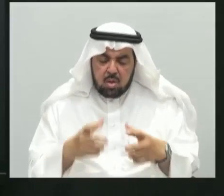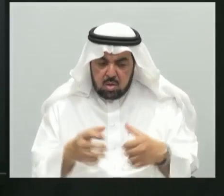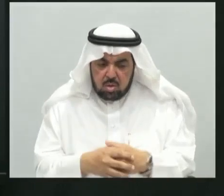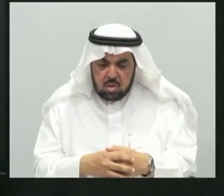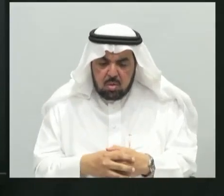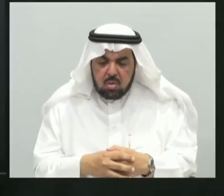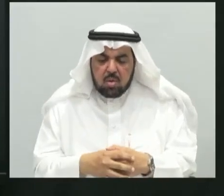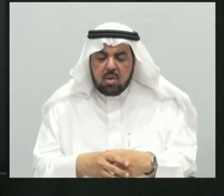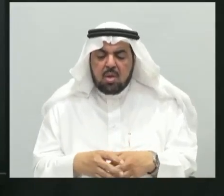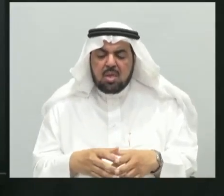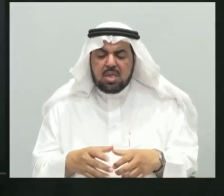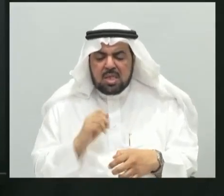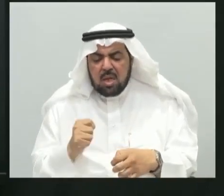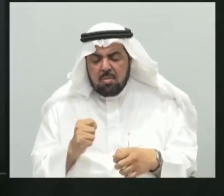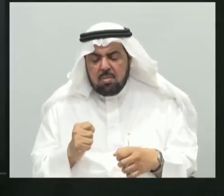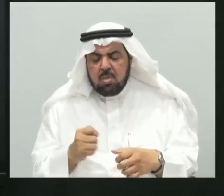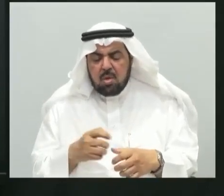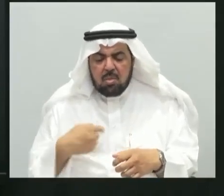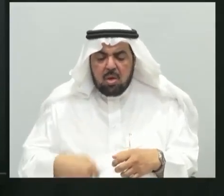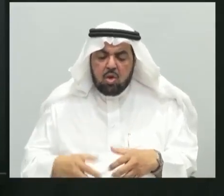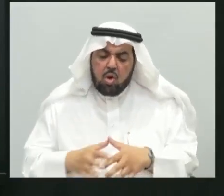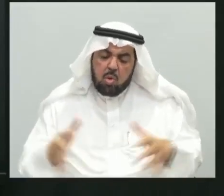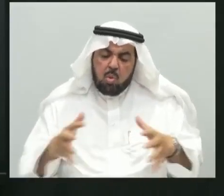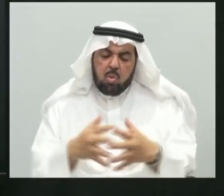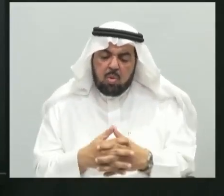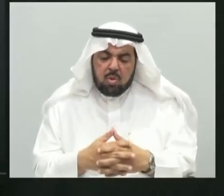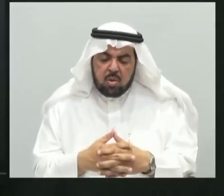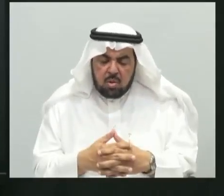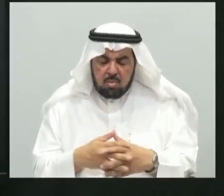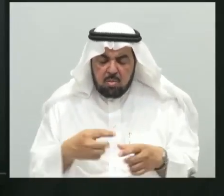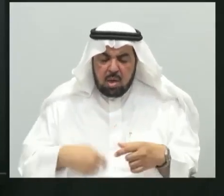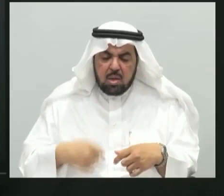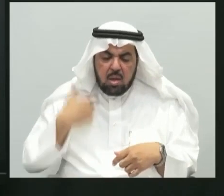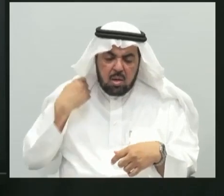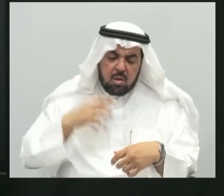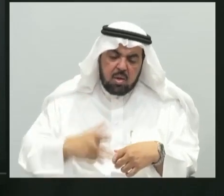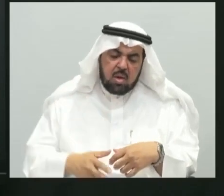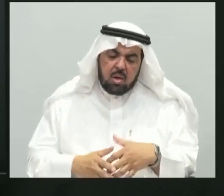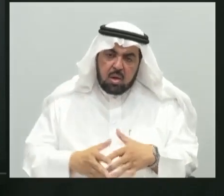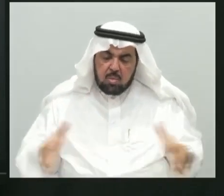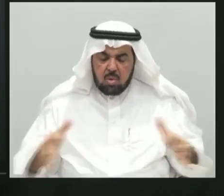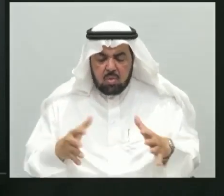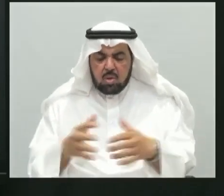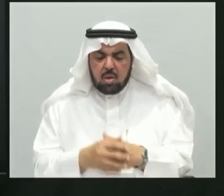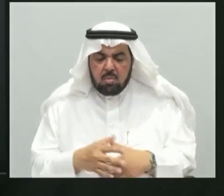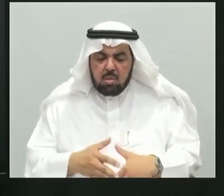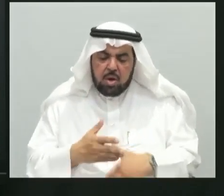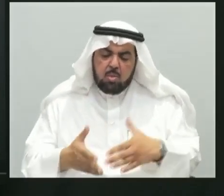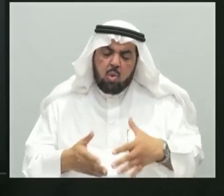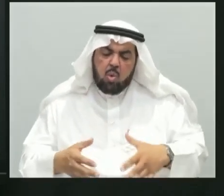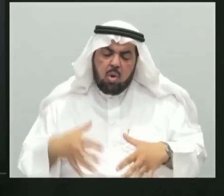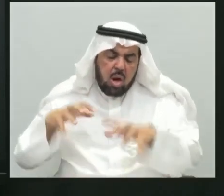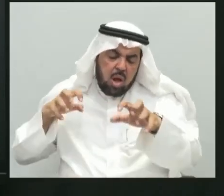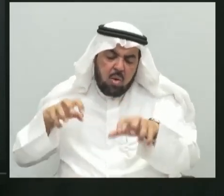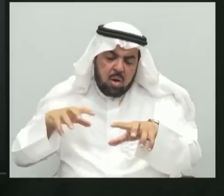ولكنه يعيق عمليه النمو لانه مكون من ماده غير حيه فلا تنمو ولا تتوسع مع نمو الحيوان